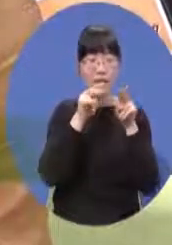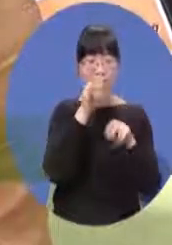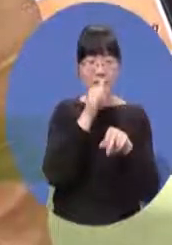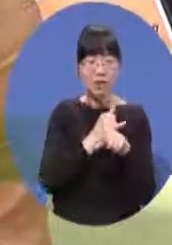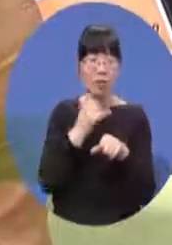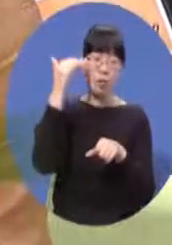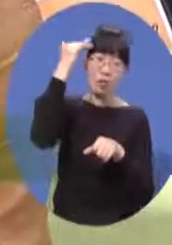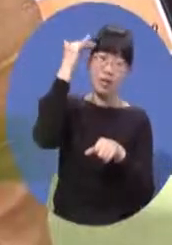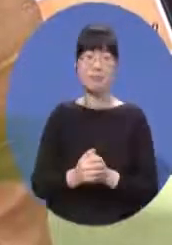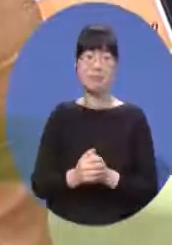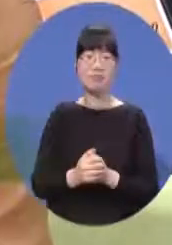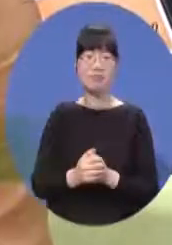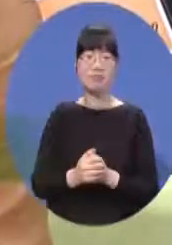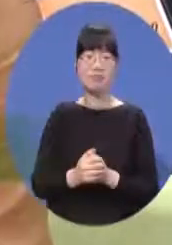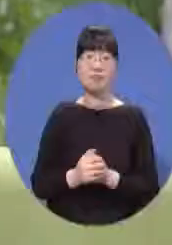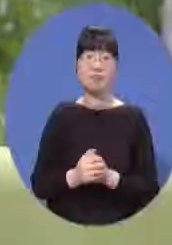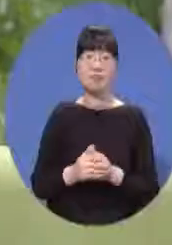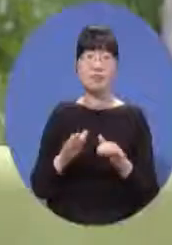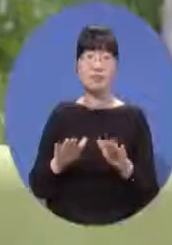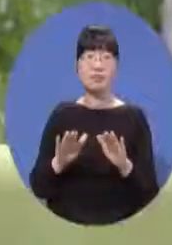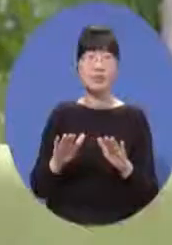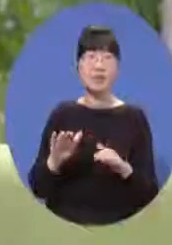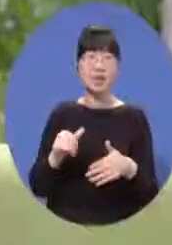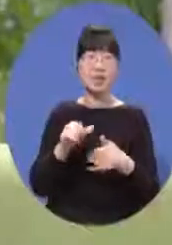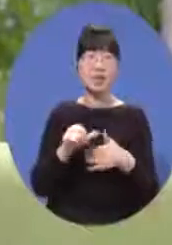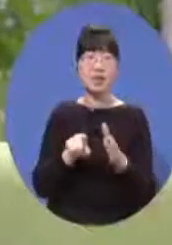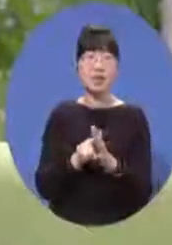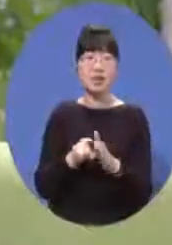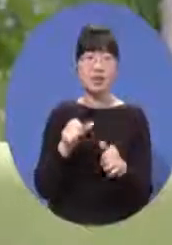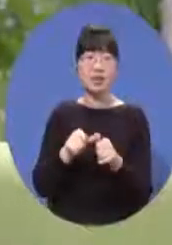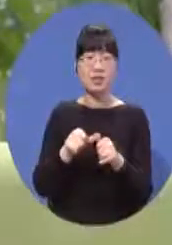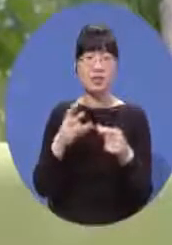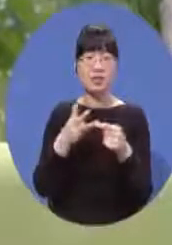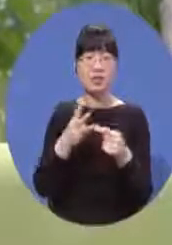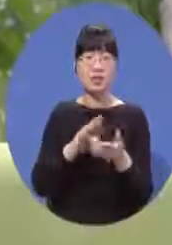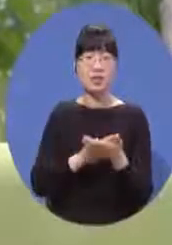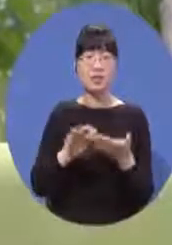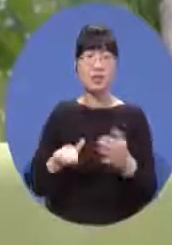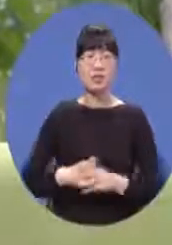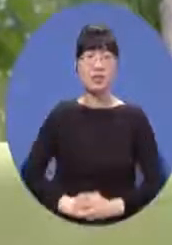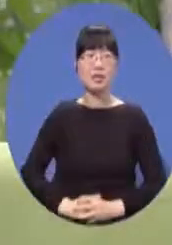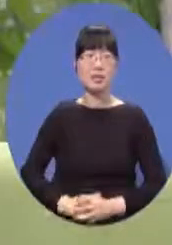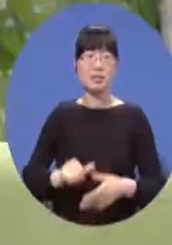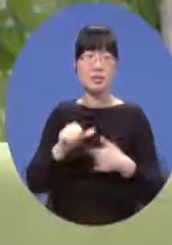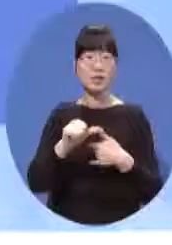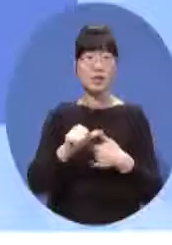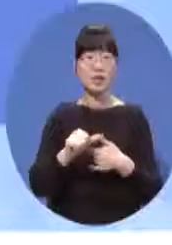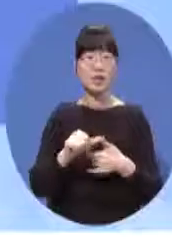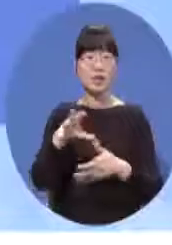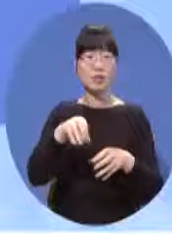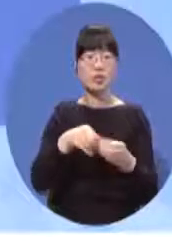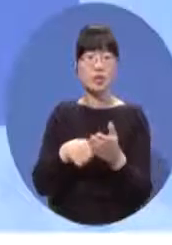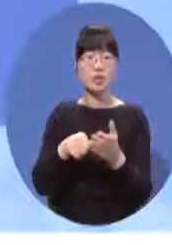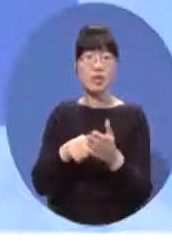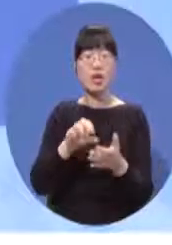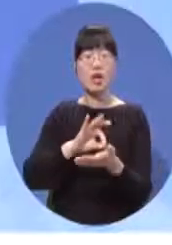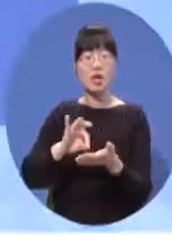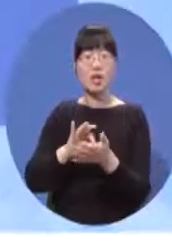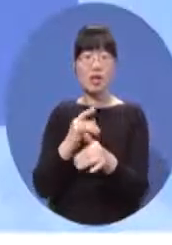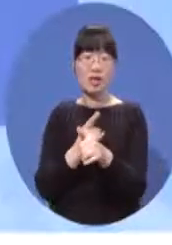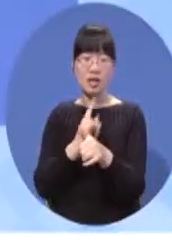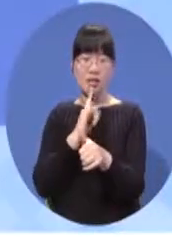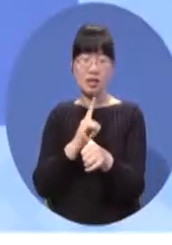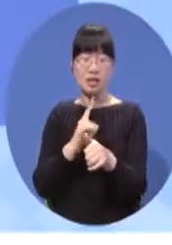좀 많이 방해가 될 수 있습니다. 그래요. 자, 이번에는 우리 민재를 위한 솔루션 세 번째입니다. 선생님. 민재가 주워온 물건을 활용해라. 네,